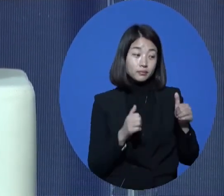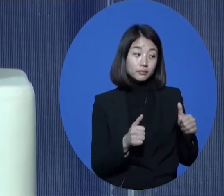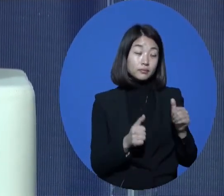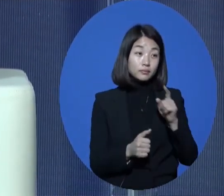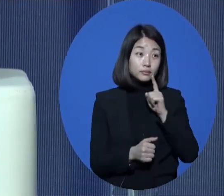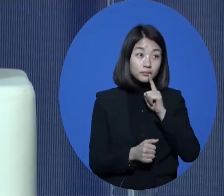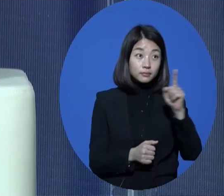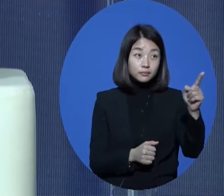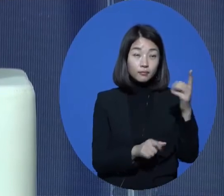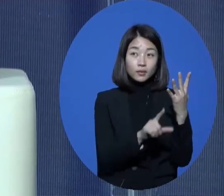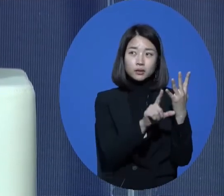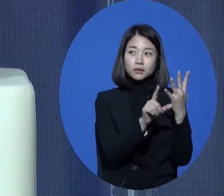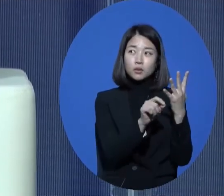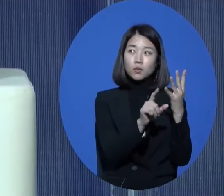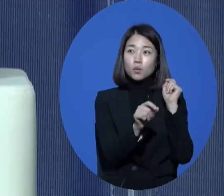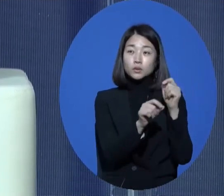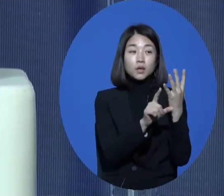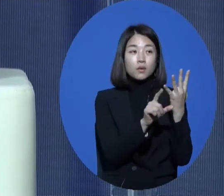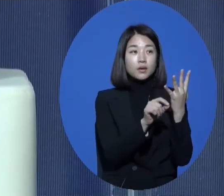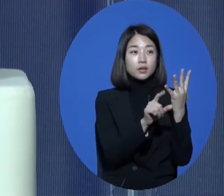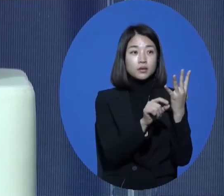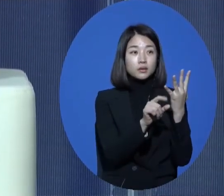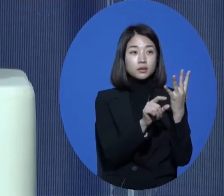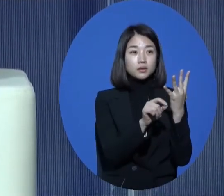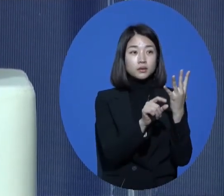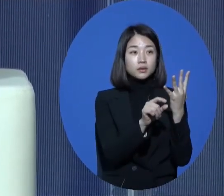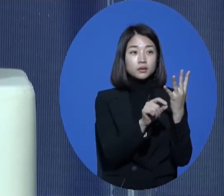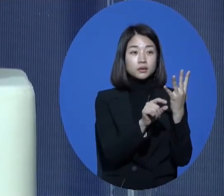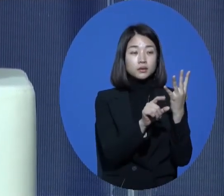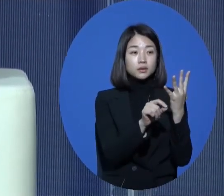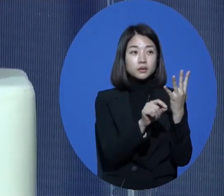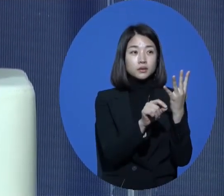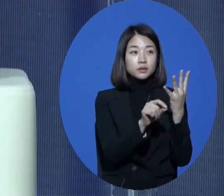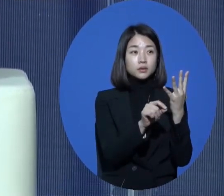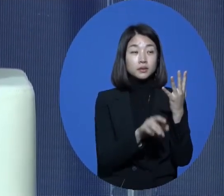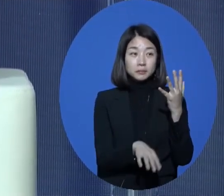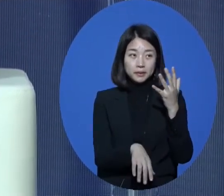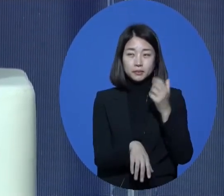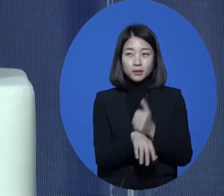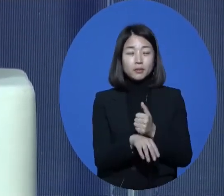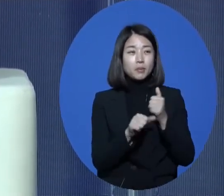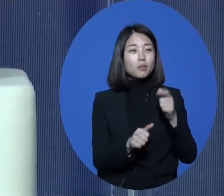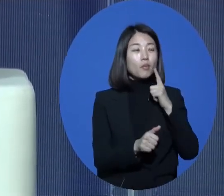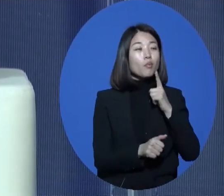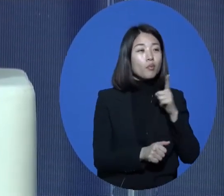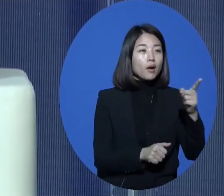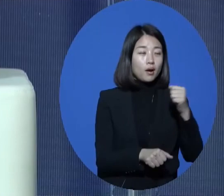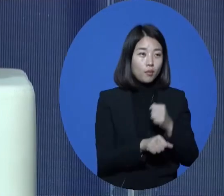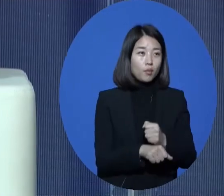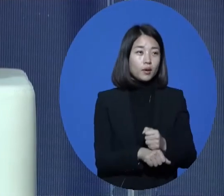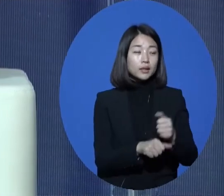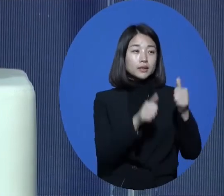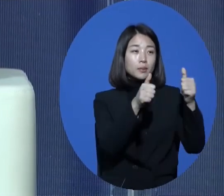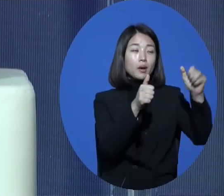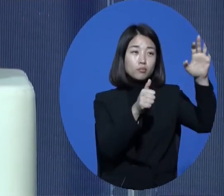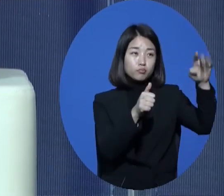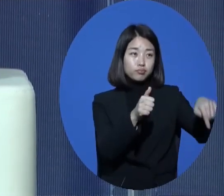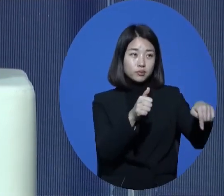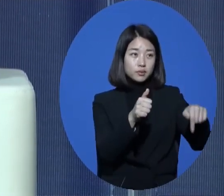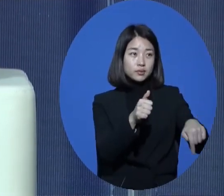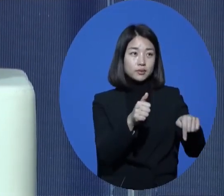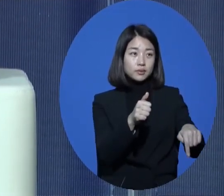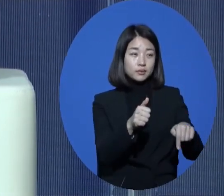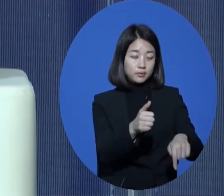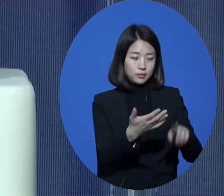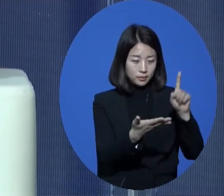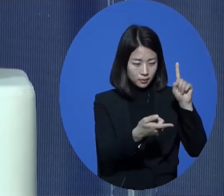관련해 지금 4월달 기일에 마지막으로 저희의 의견을 제시하고 재판부에 본안으로